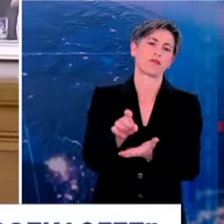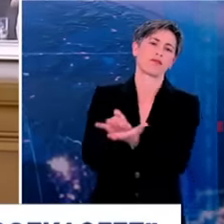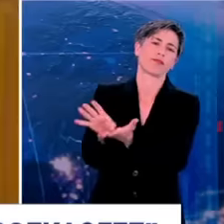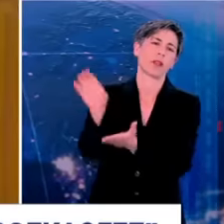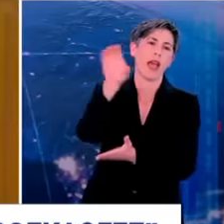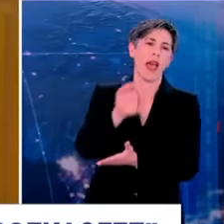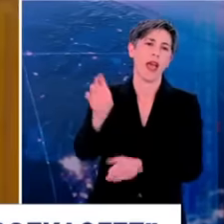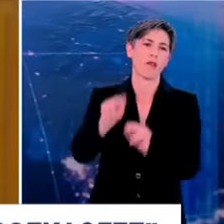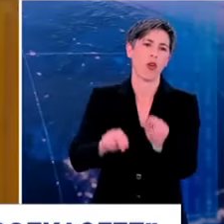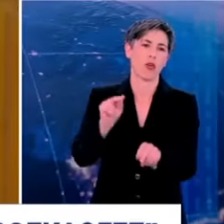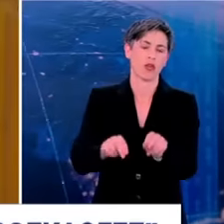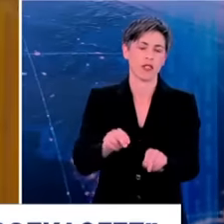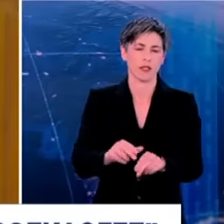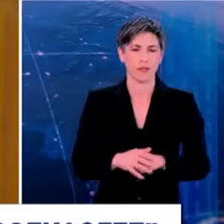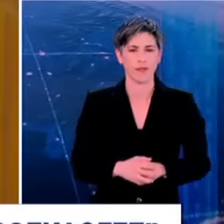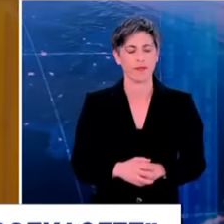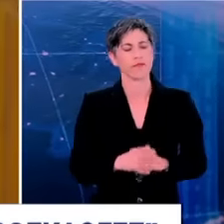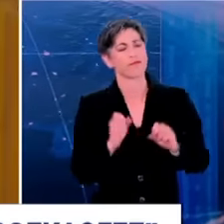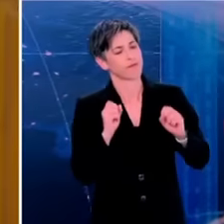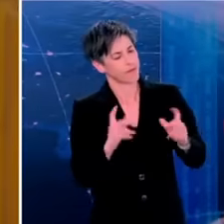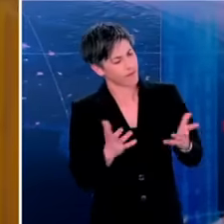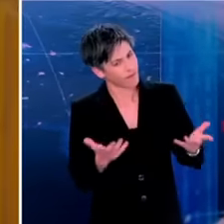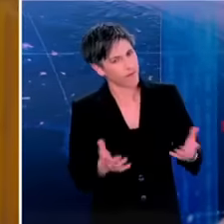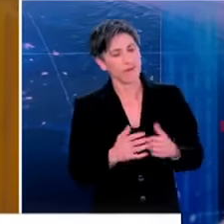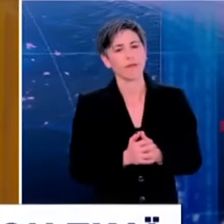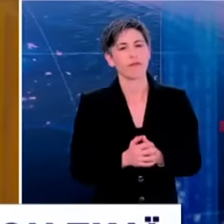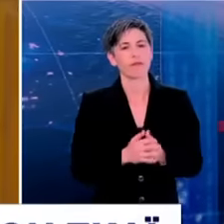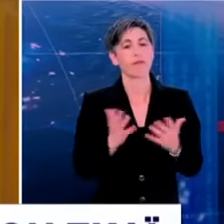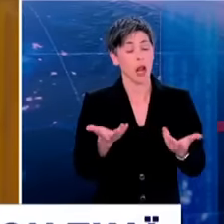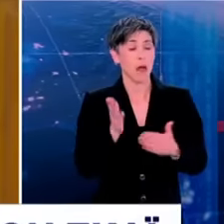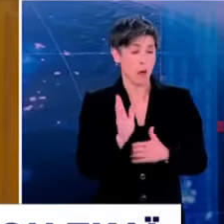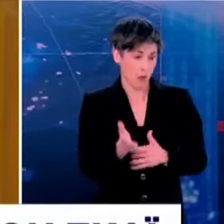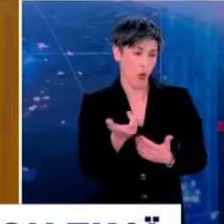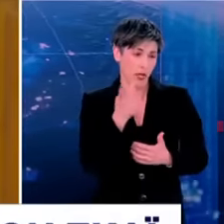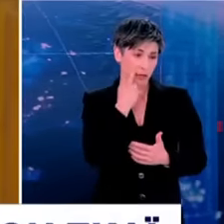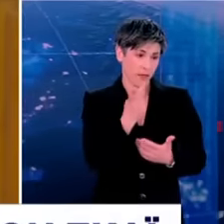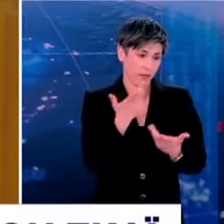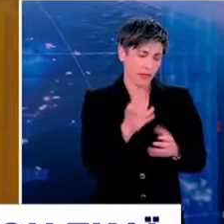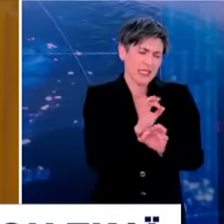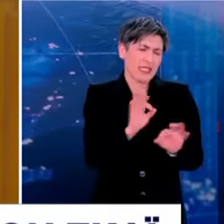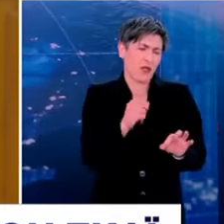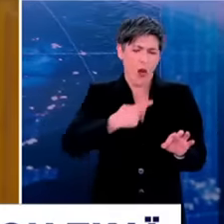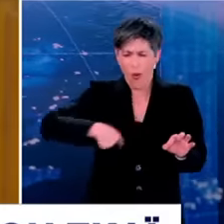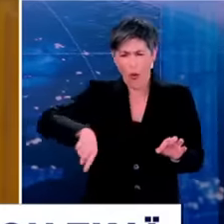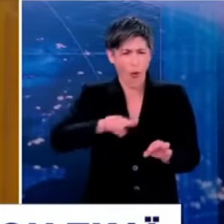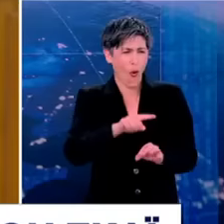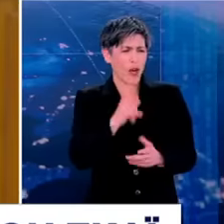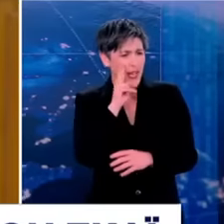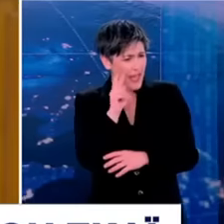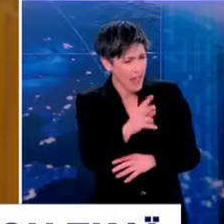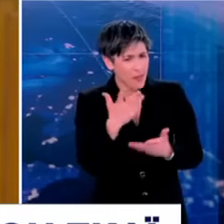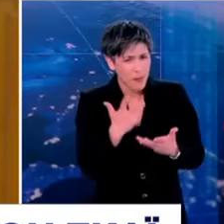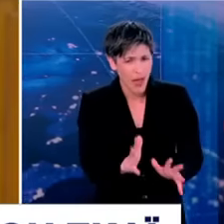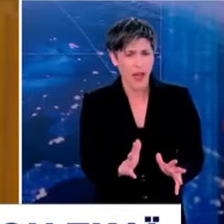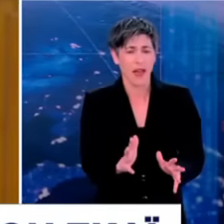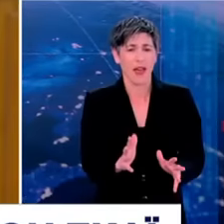Μάλιστα. Δεν μπορείτε πάντως να μην παρατηρήσετε, όπως παρατηρούμε όλοι που παρακολουθούμε στο δημόσιο γίγνεσθε,